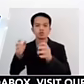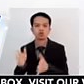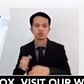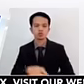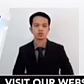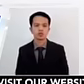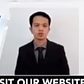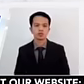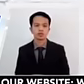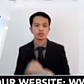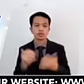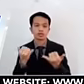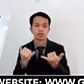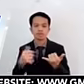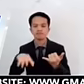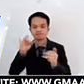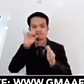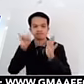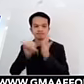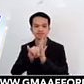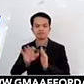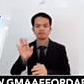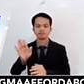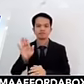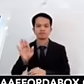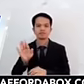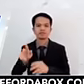ay tukoy na raw ng mga otoridad ang pagkakakilanlan ng